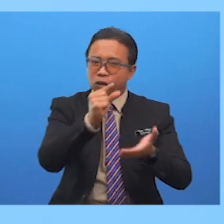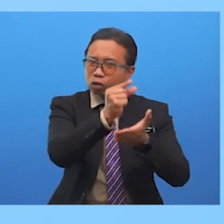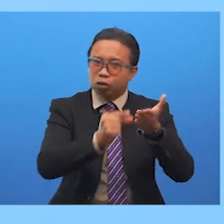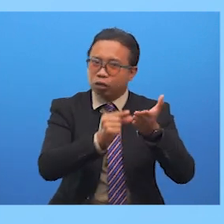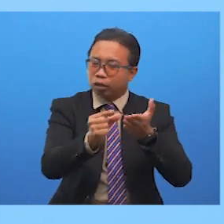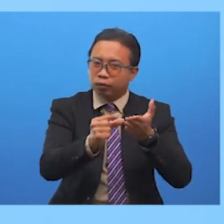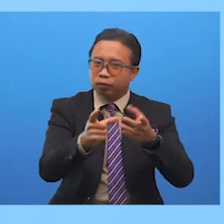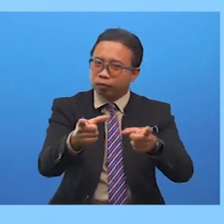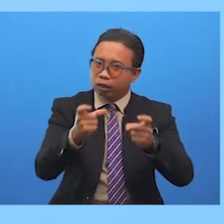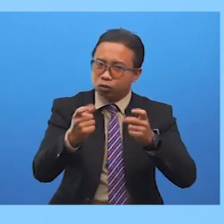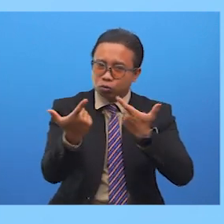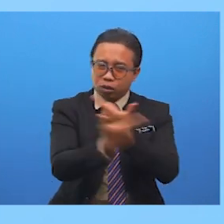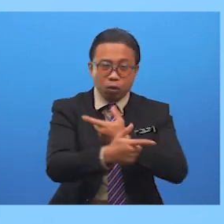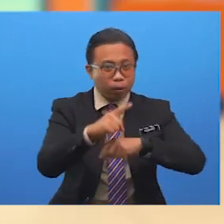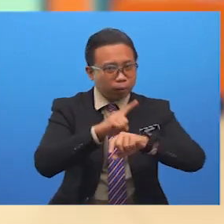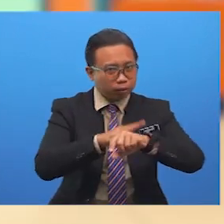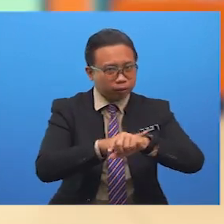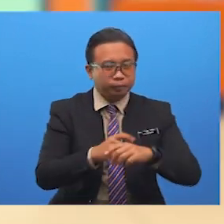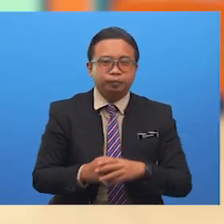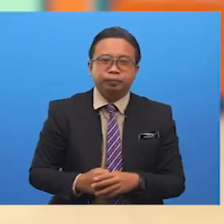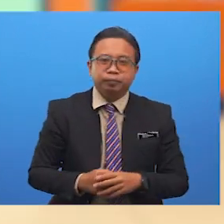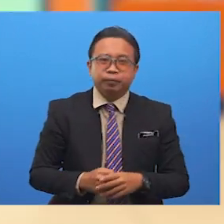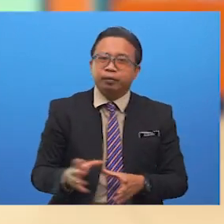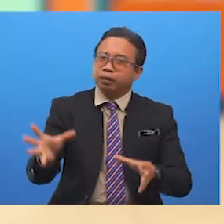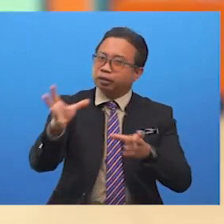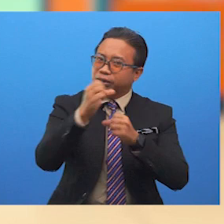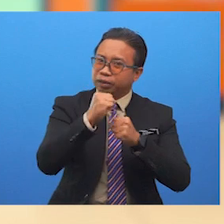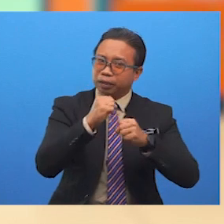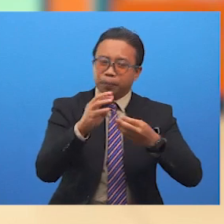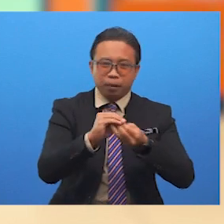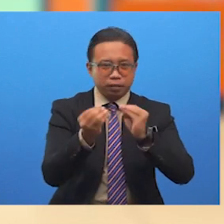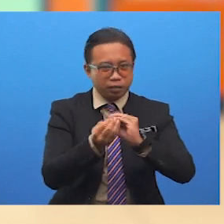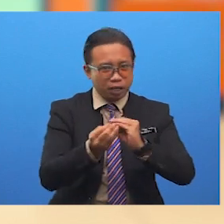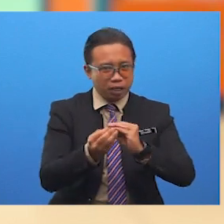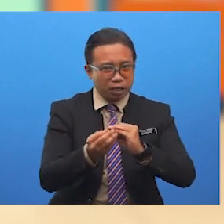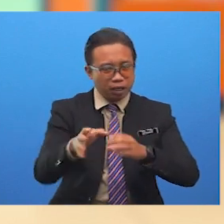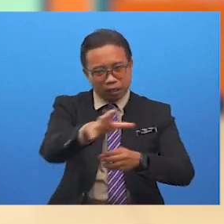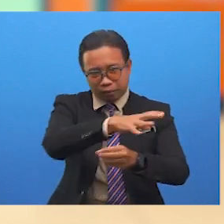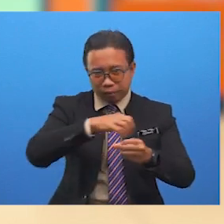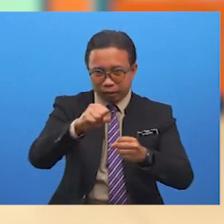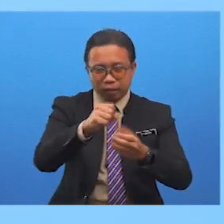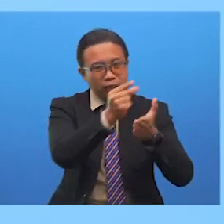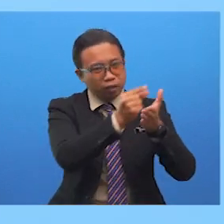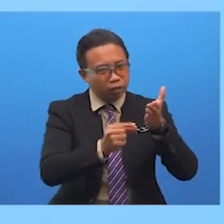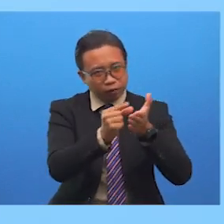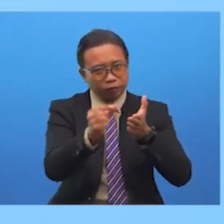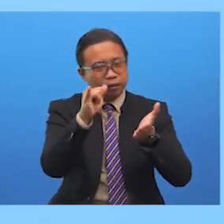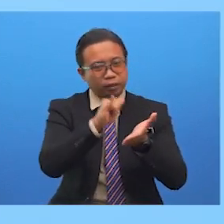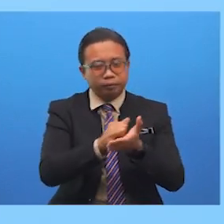jarak melawan masa serta menyelesaikan masalah yang melibatkan grassini